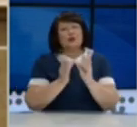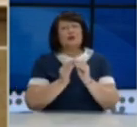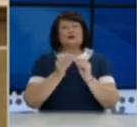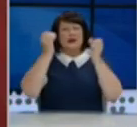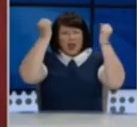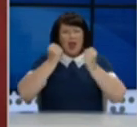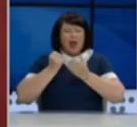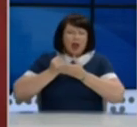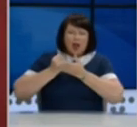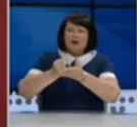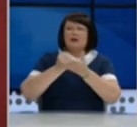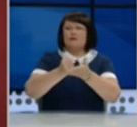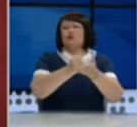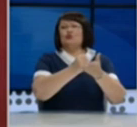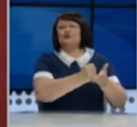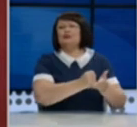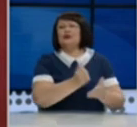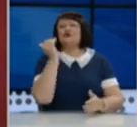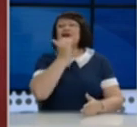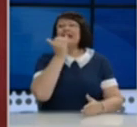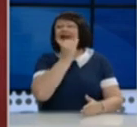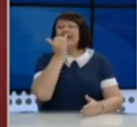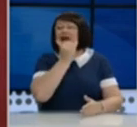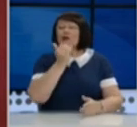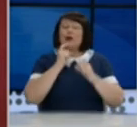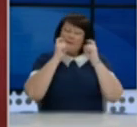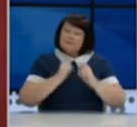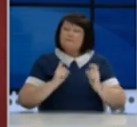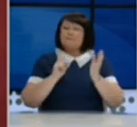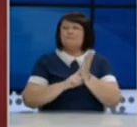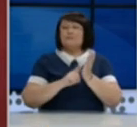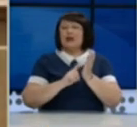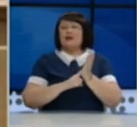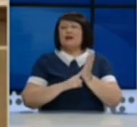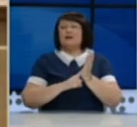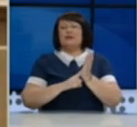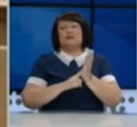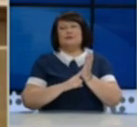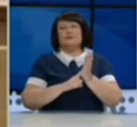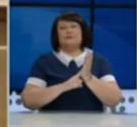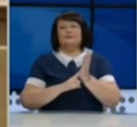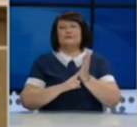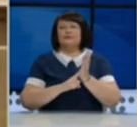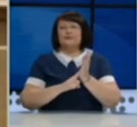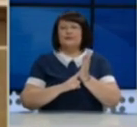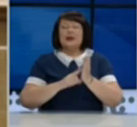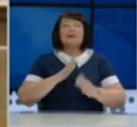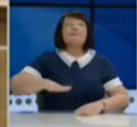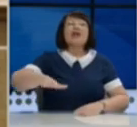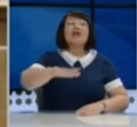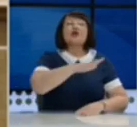αποζημιώσεων, ξεκινώντας άμεσα, όπως οφείλουμε να κάνουμε, και την αποκατάσταση των περιοχών που